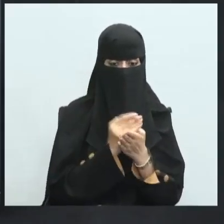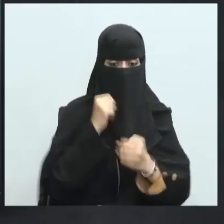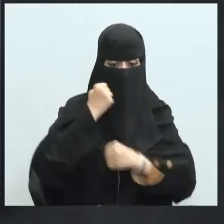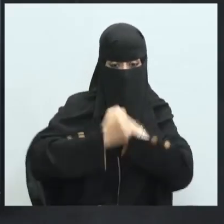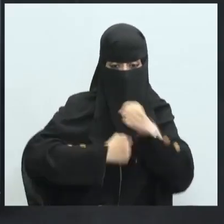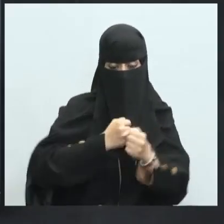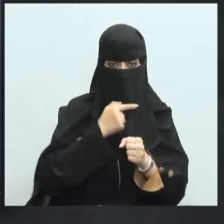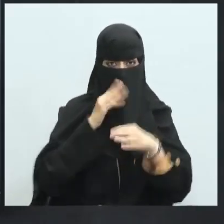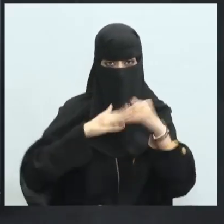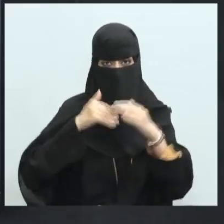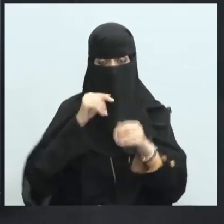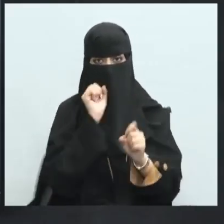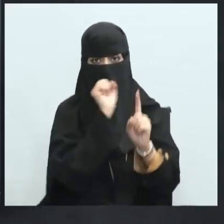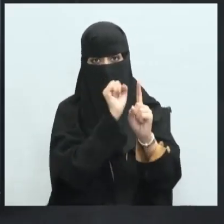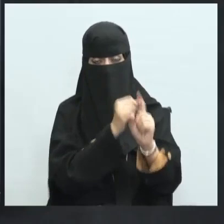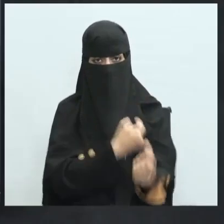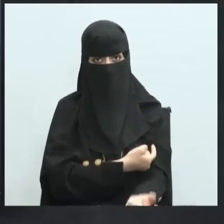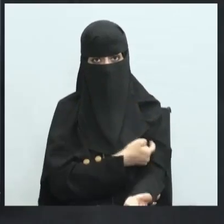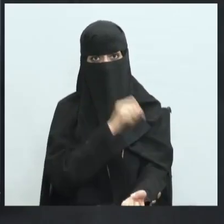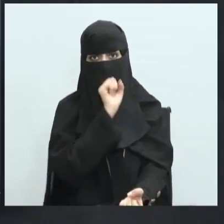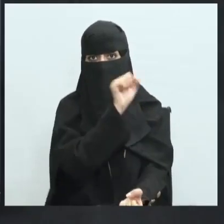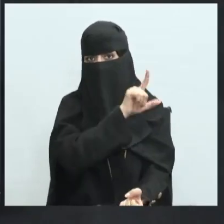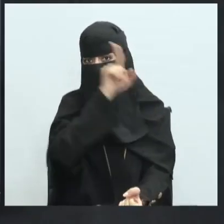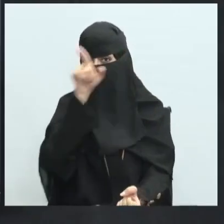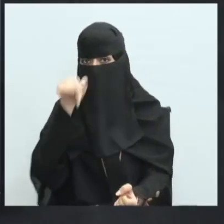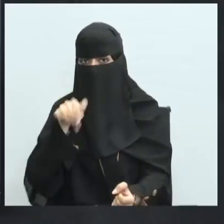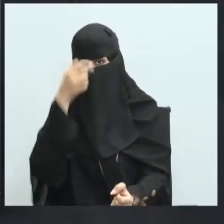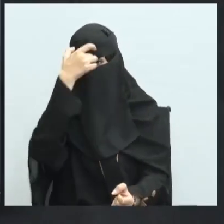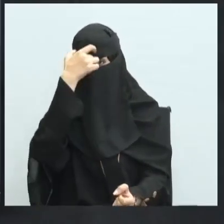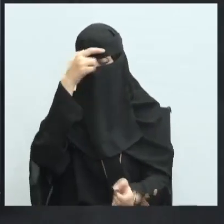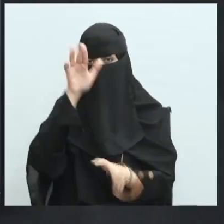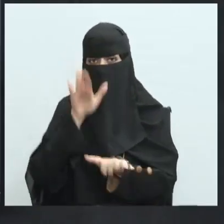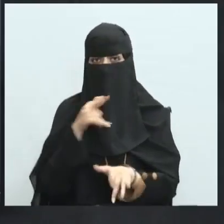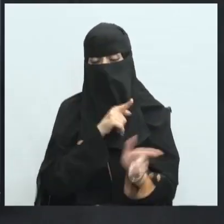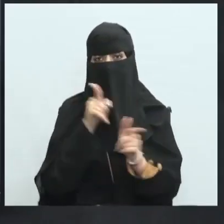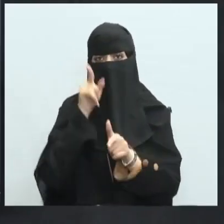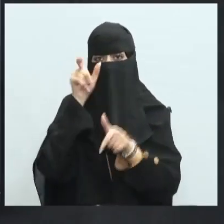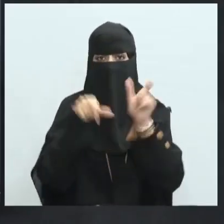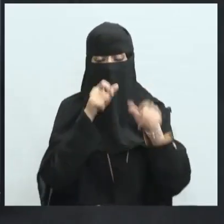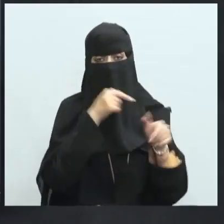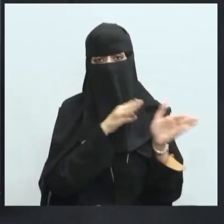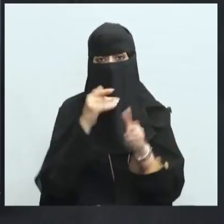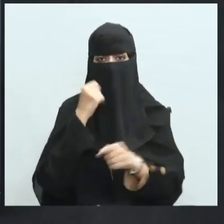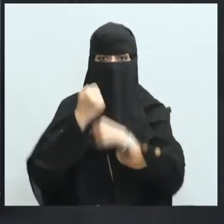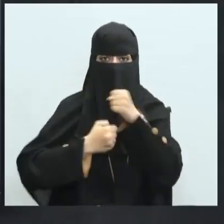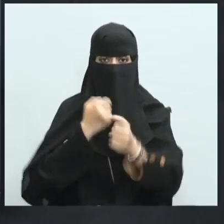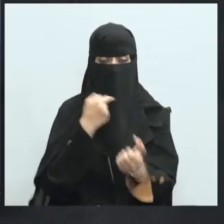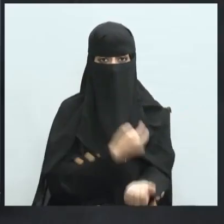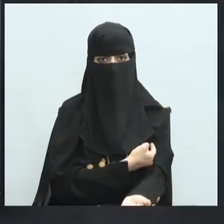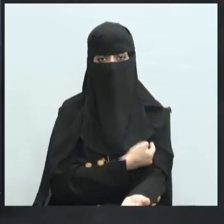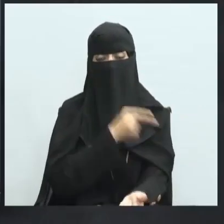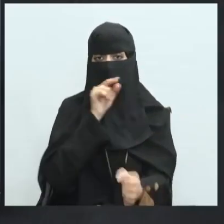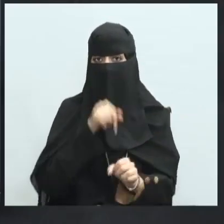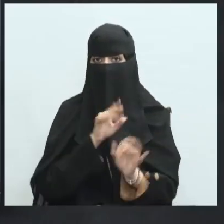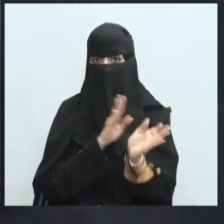الكفاءه التي يستفيد منها بعد ذلك المريض مثلا بالنسبه للممارسين الصحيين ولا شك